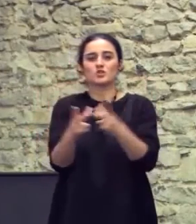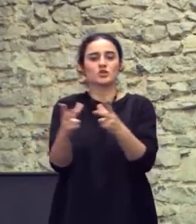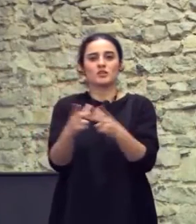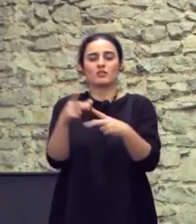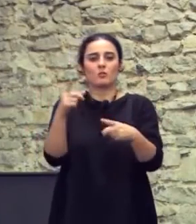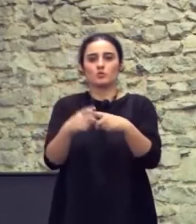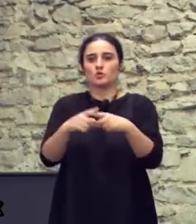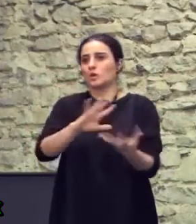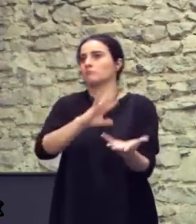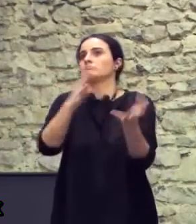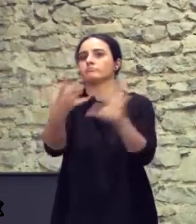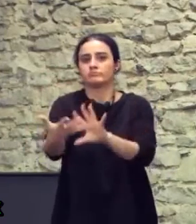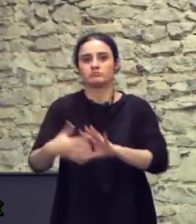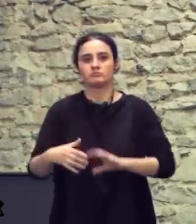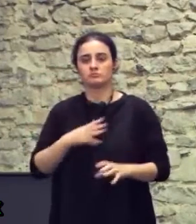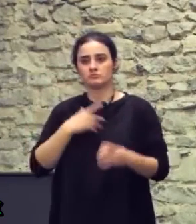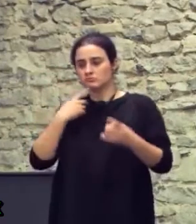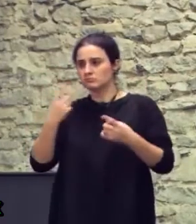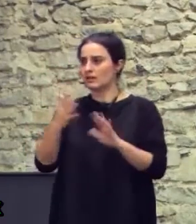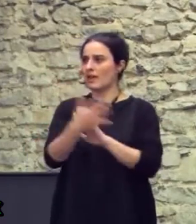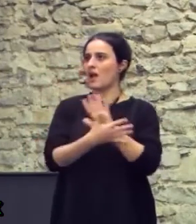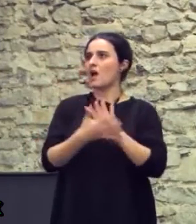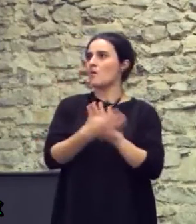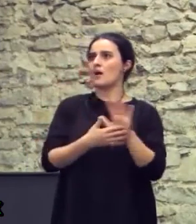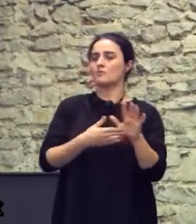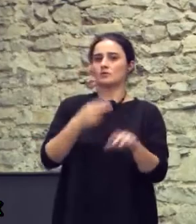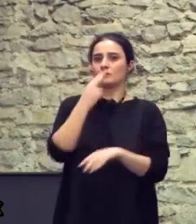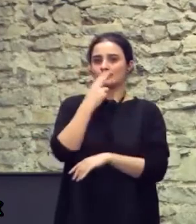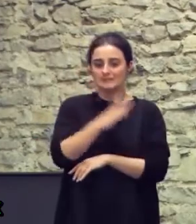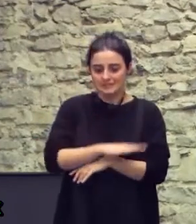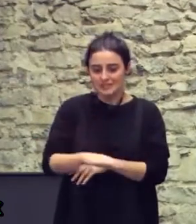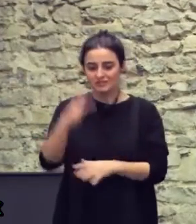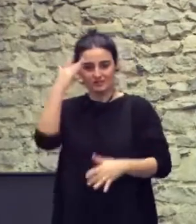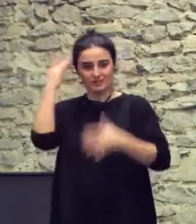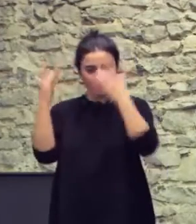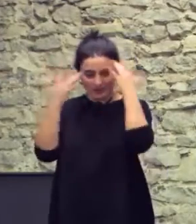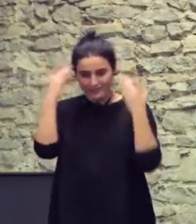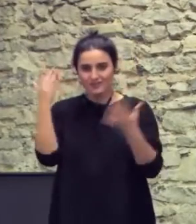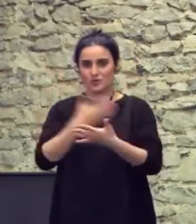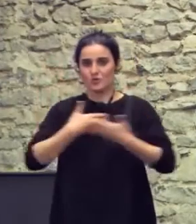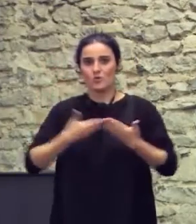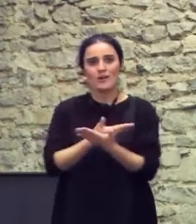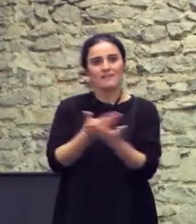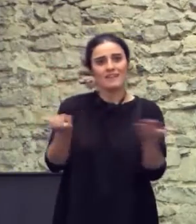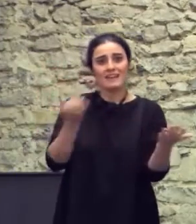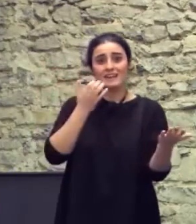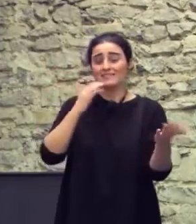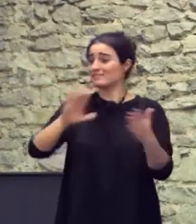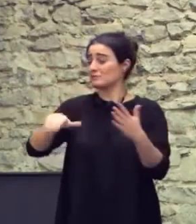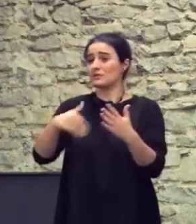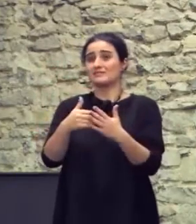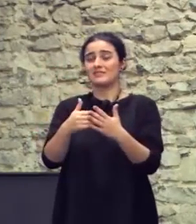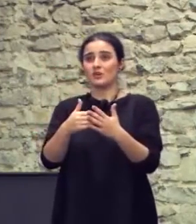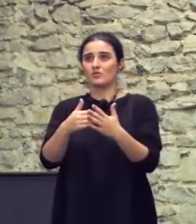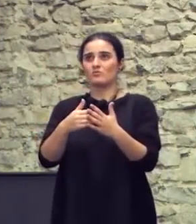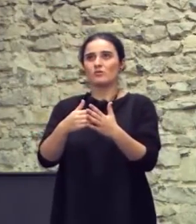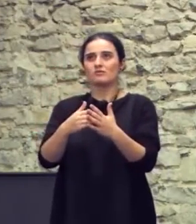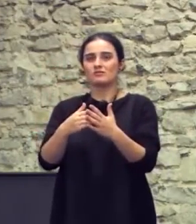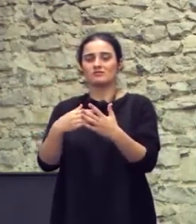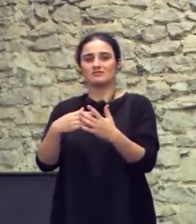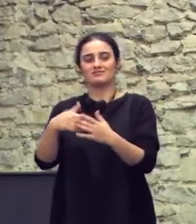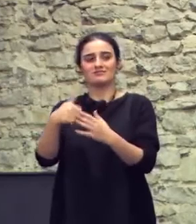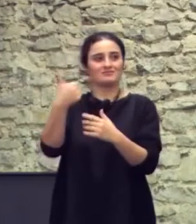genuen. Esaten genuen, aur eta nerabe edo zeinek garbi ez euki arte bere aukera sexuala